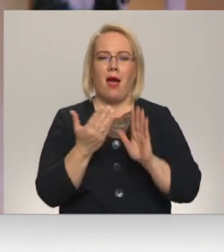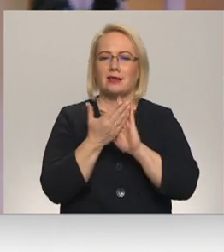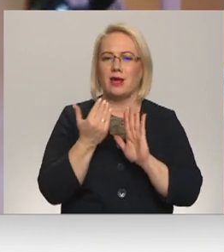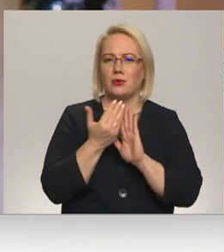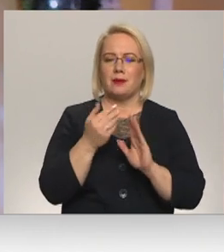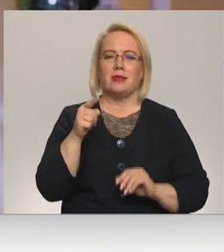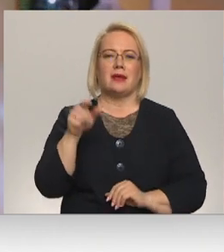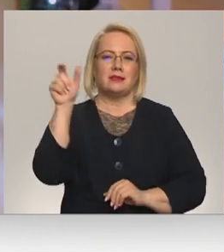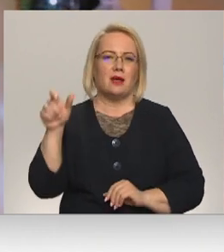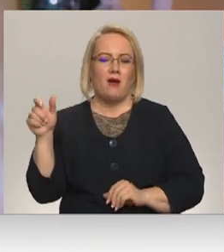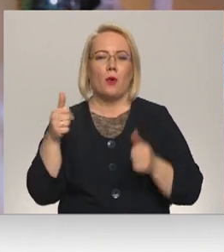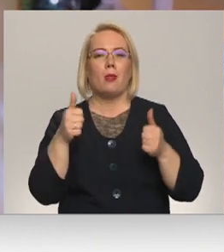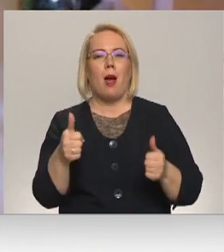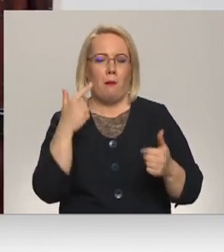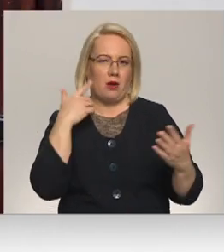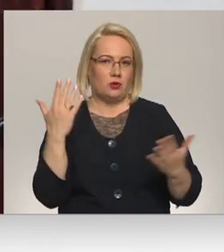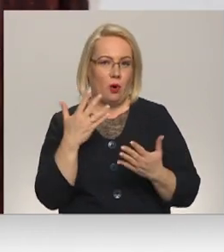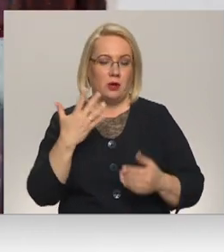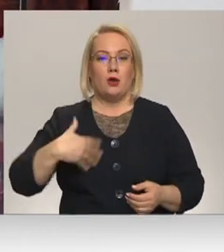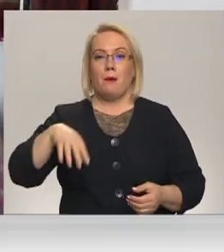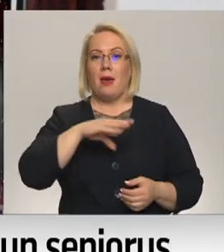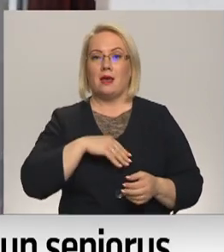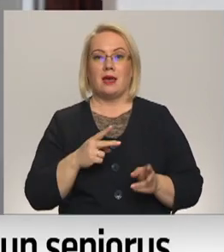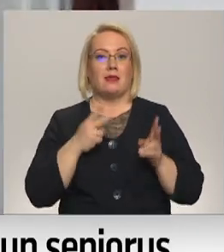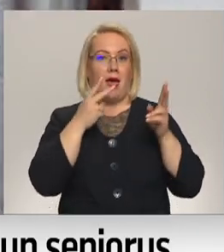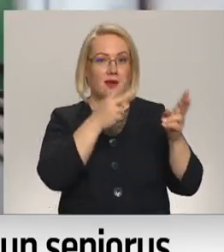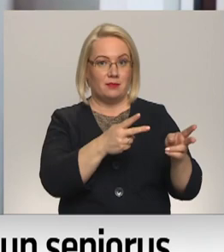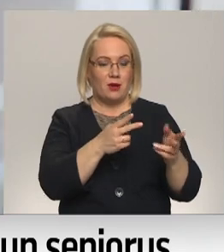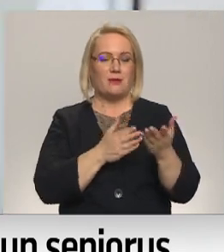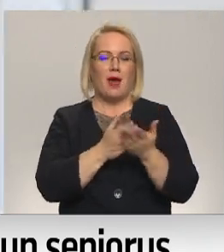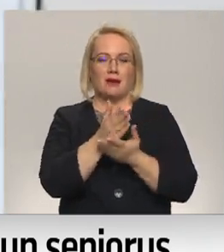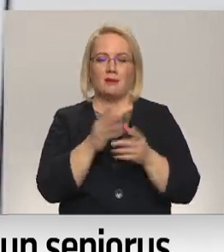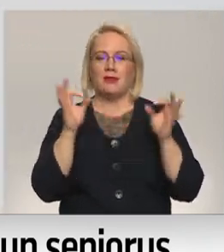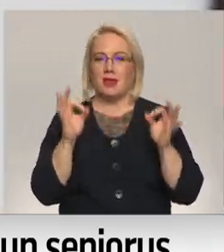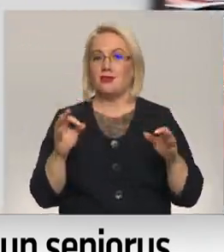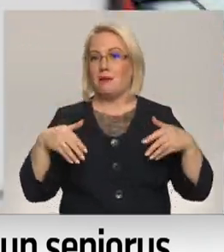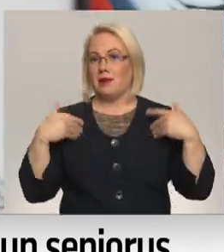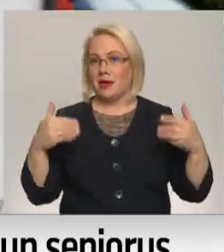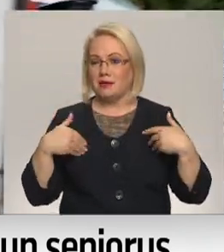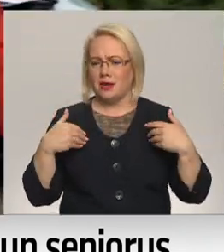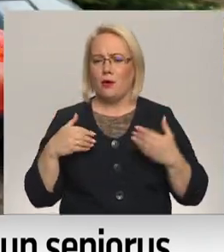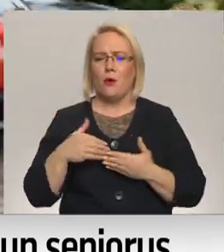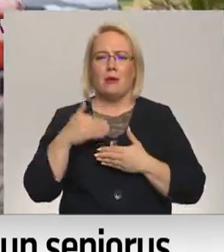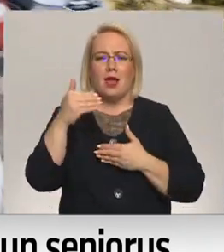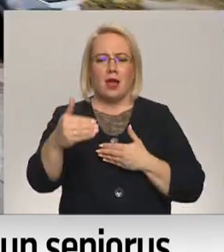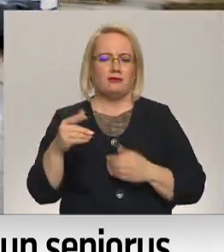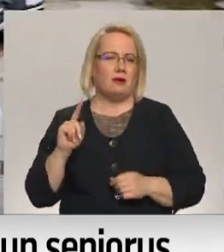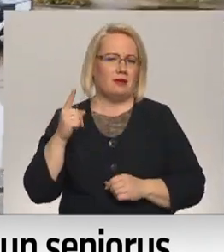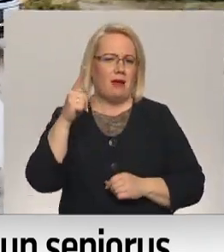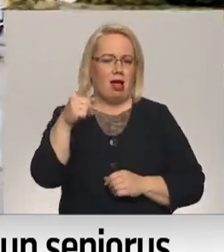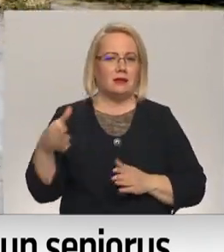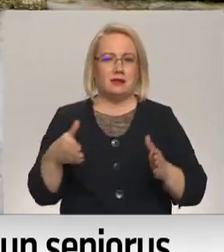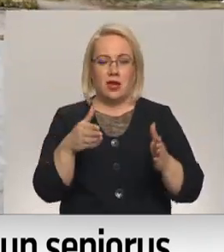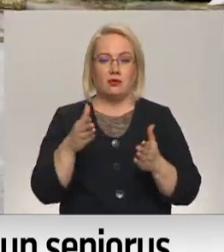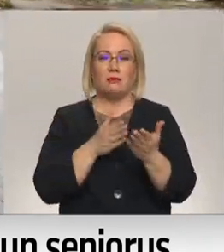tās cilvēku labās domas, jo visi, kad mēs aizbraucam aiziem, ir tiešām priecīgi. Un priekšā garš ceļš, jo pavisam jāiebrauc